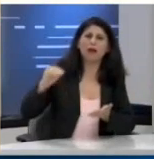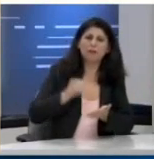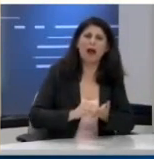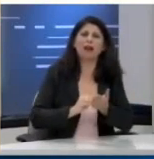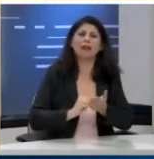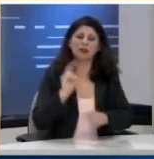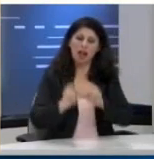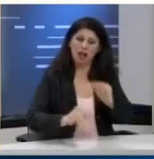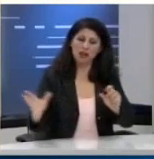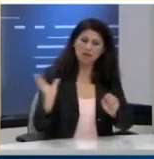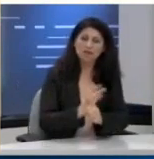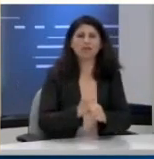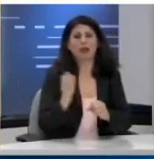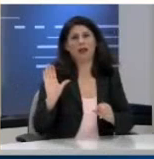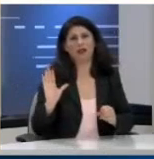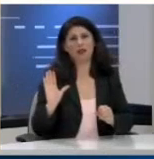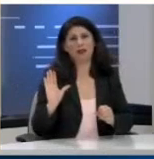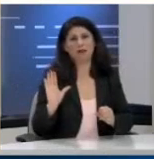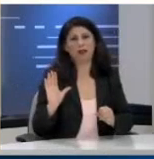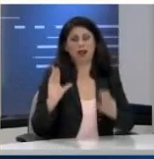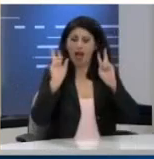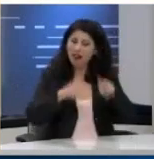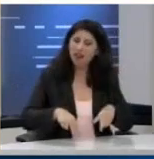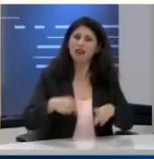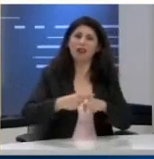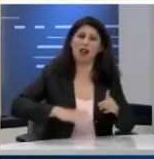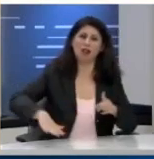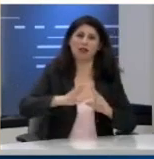λαού. Και σφίξαμε τα δόντια από το Σεπτέμβριο του 2018,